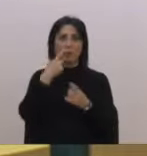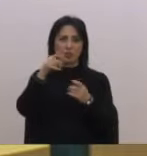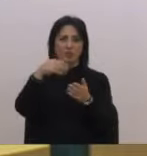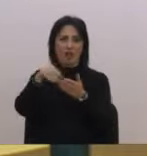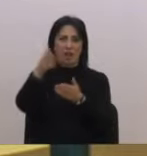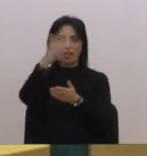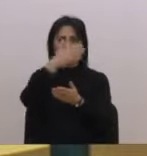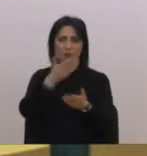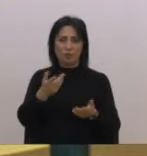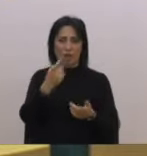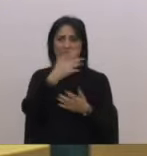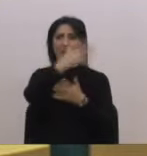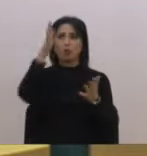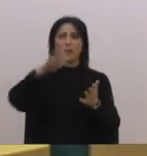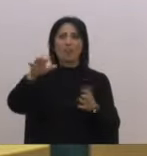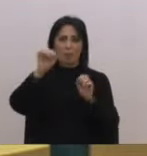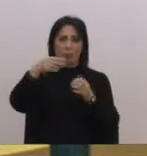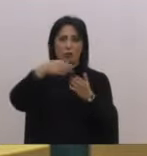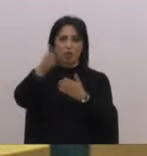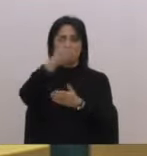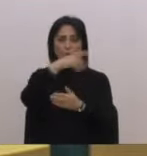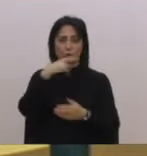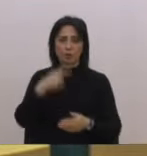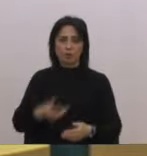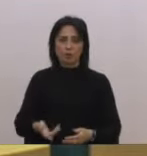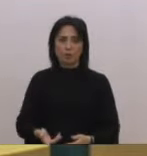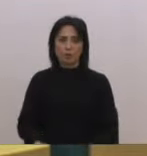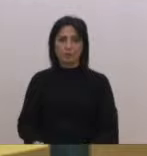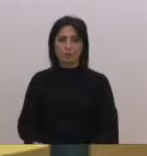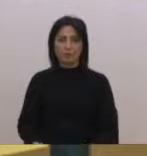a te ulovi, da, se ulovi, ca ne vida,